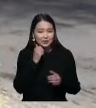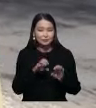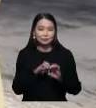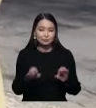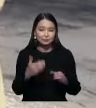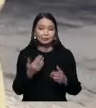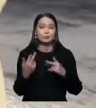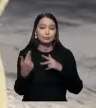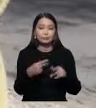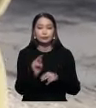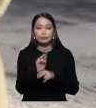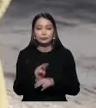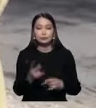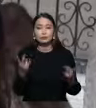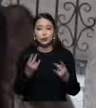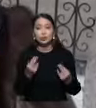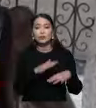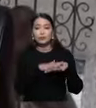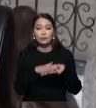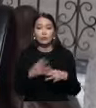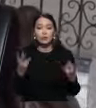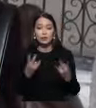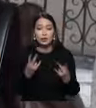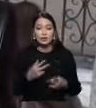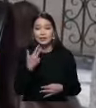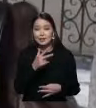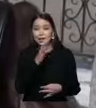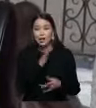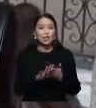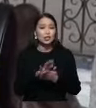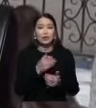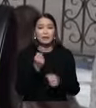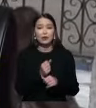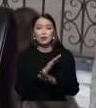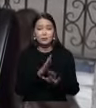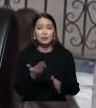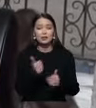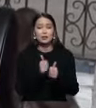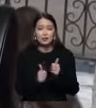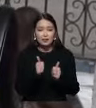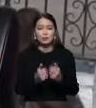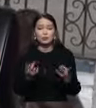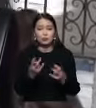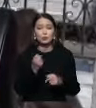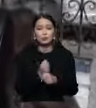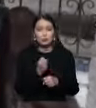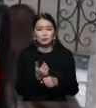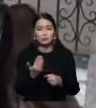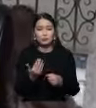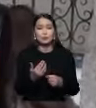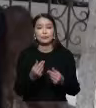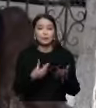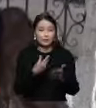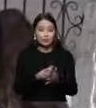все ремонтировать. Нужно выделять деньги. 30 лет ничего не делается. Мы же платим постоянно за это. Попробуйте не заплатить. И